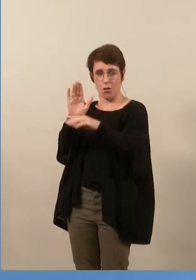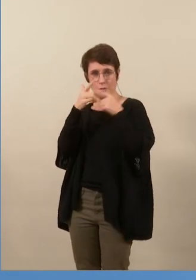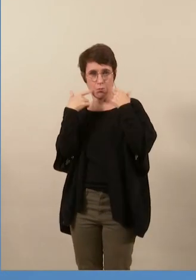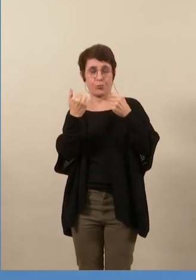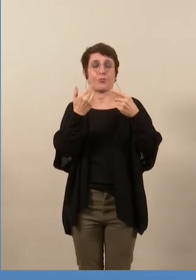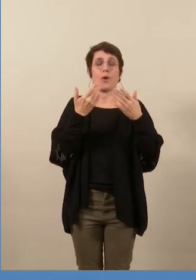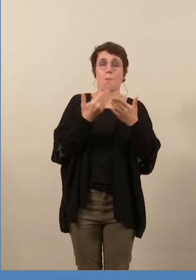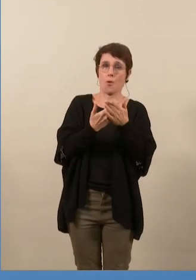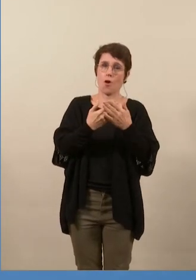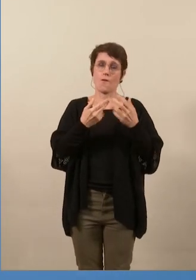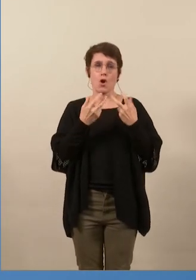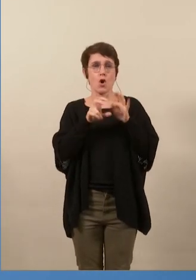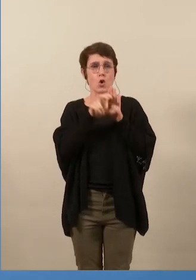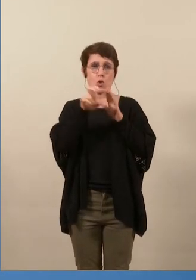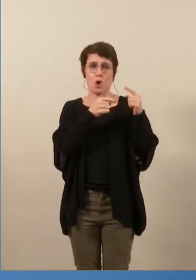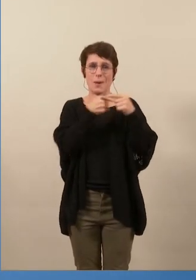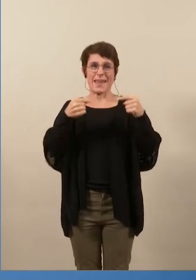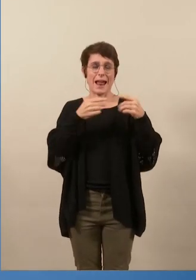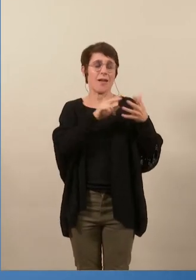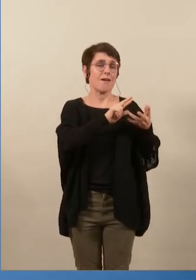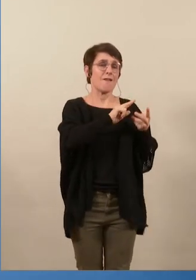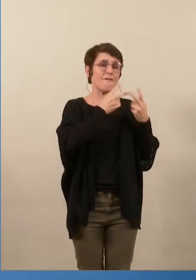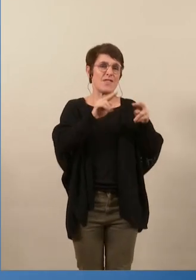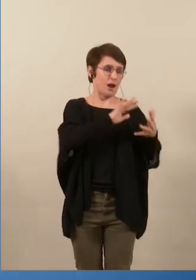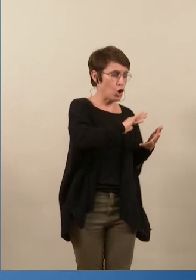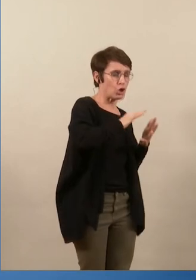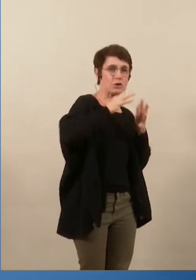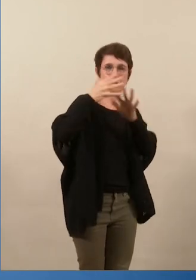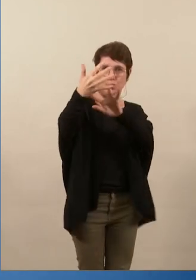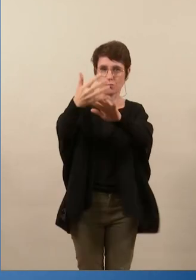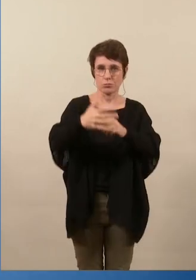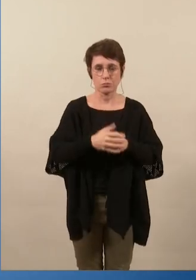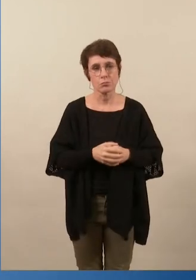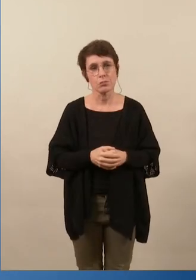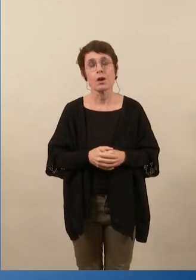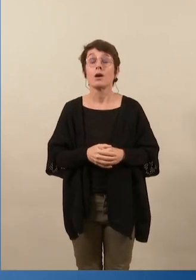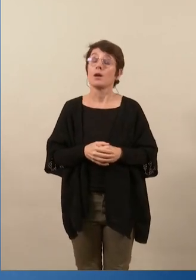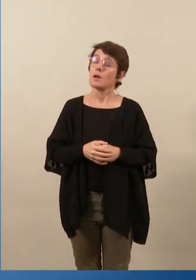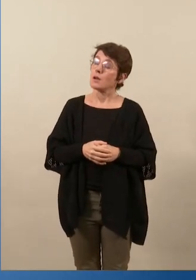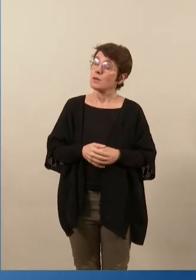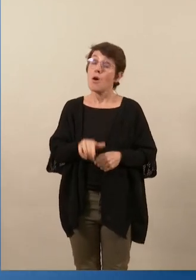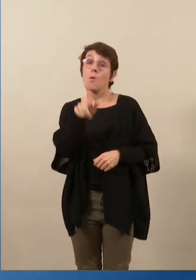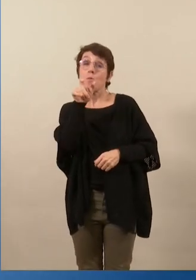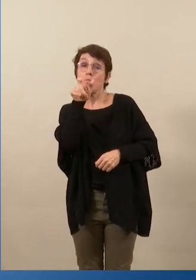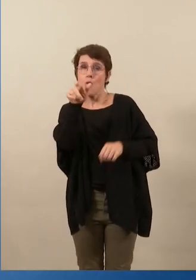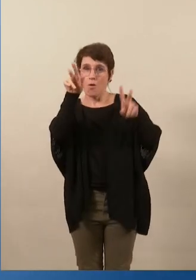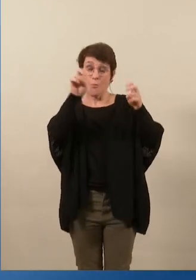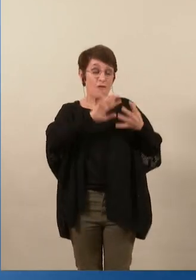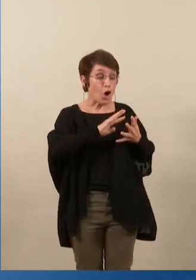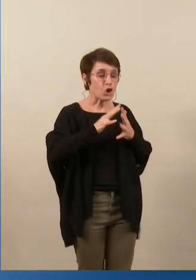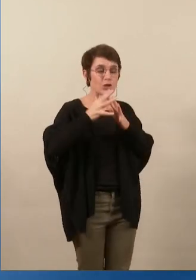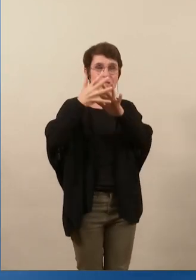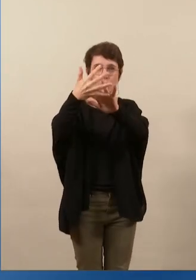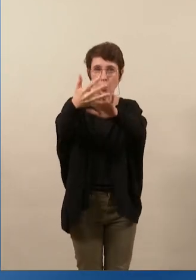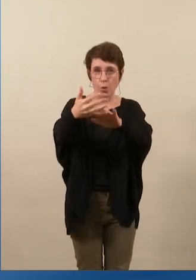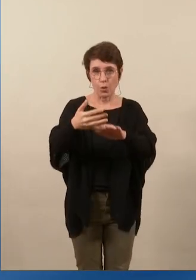transition je me permets en en préambule une petite remarque sur cette utilisation du mot transition